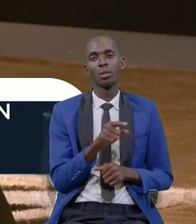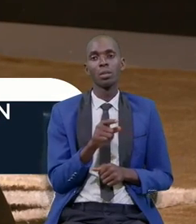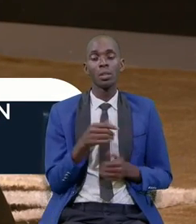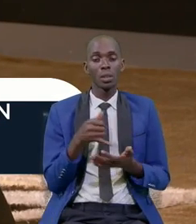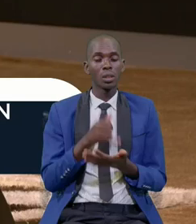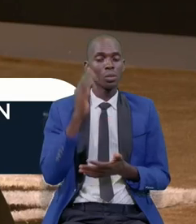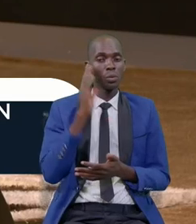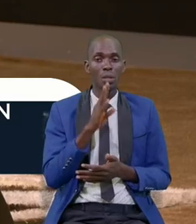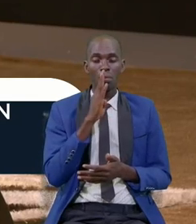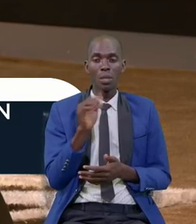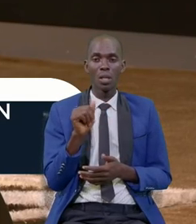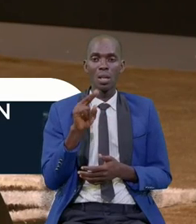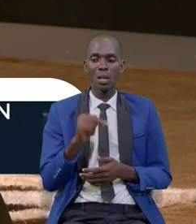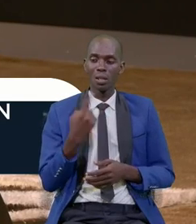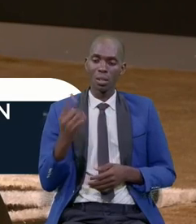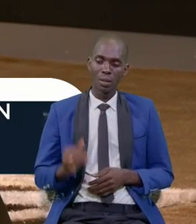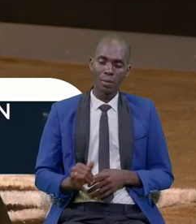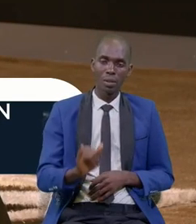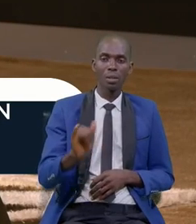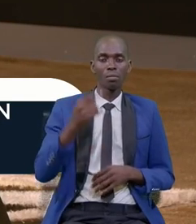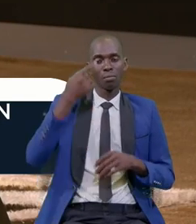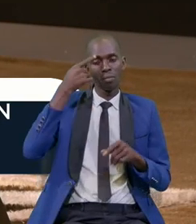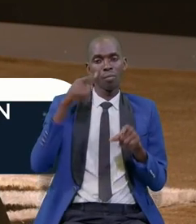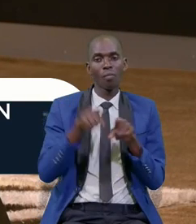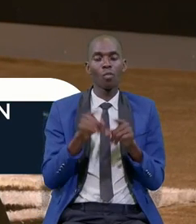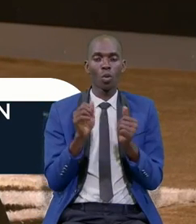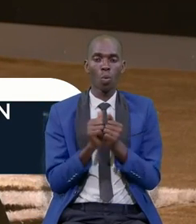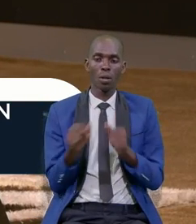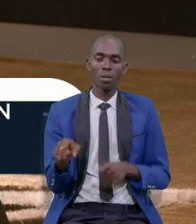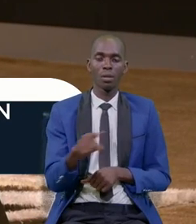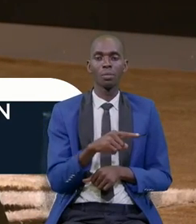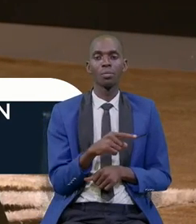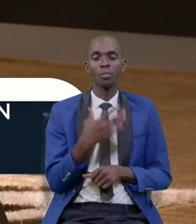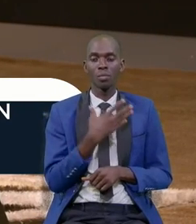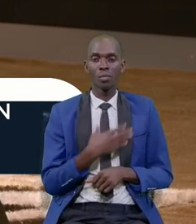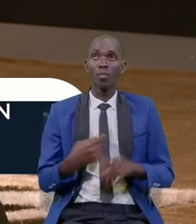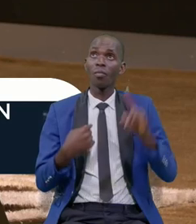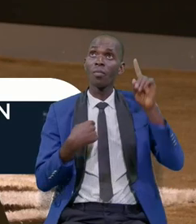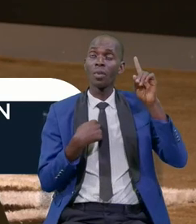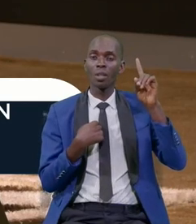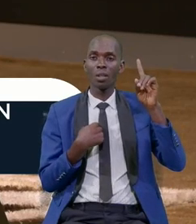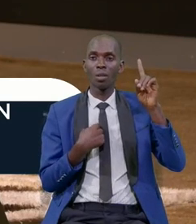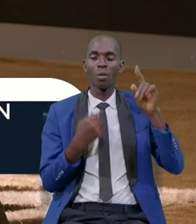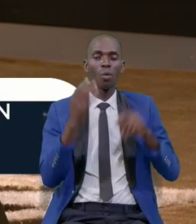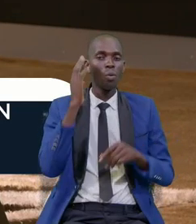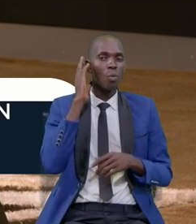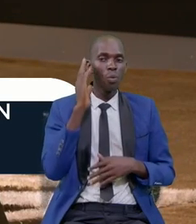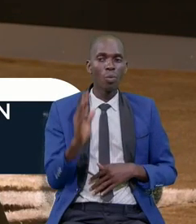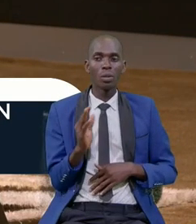Et il aura une alliance éternelle avec eux. Je